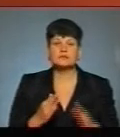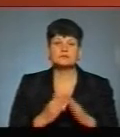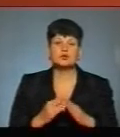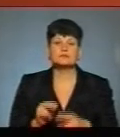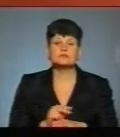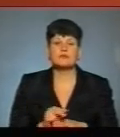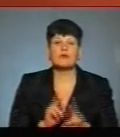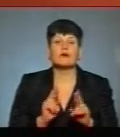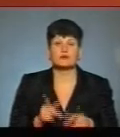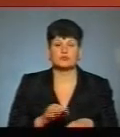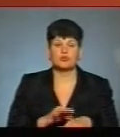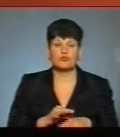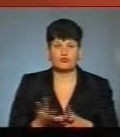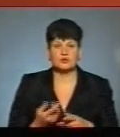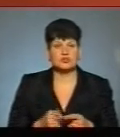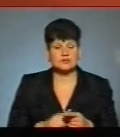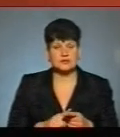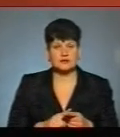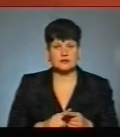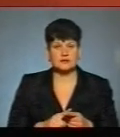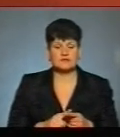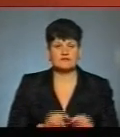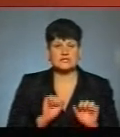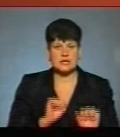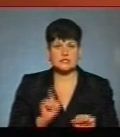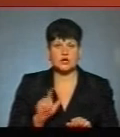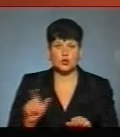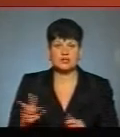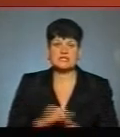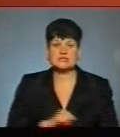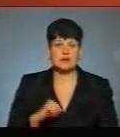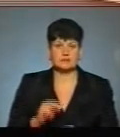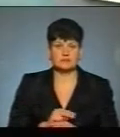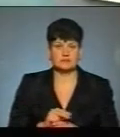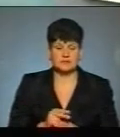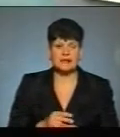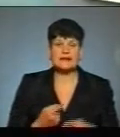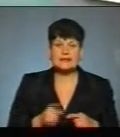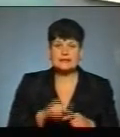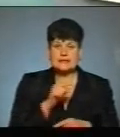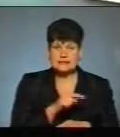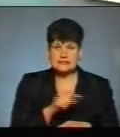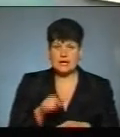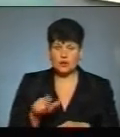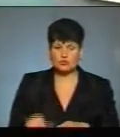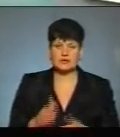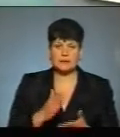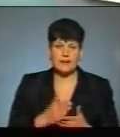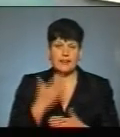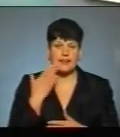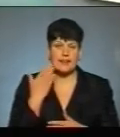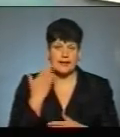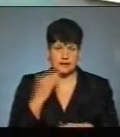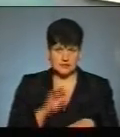як воно проходить, чи в безпеці люди, які так лікуються? Ну, ці люди, які, скажімо, мають легкий